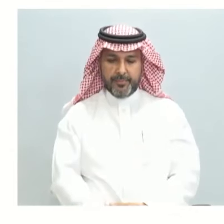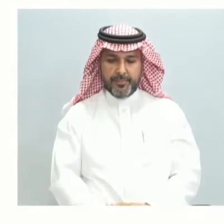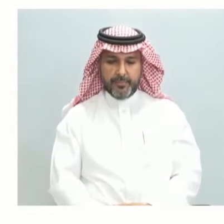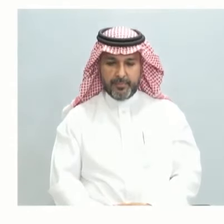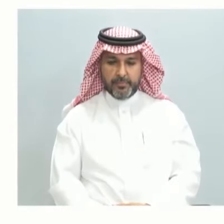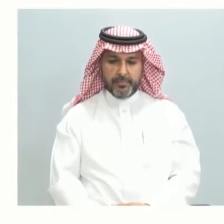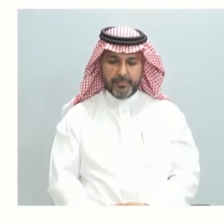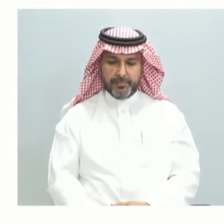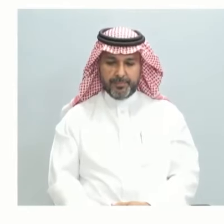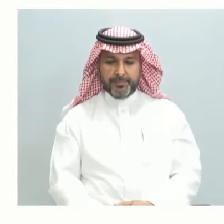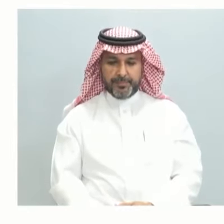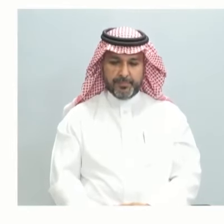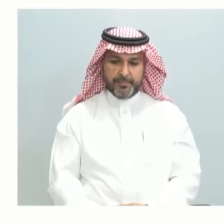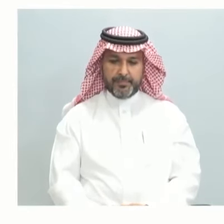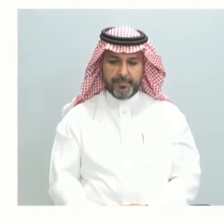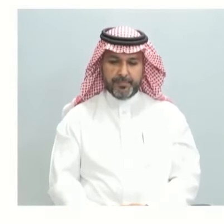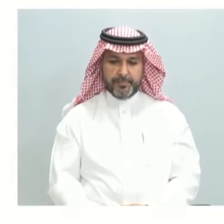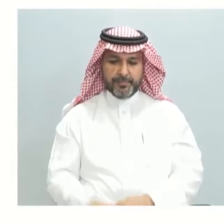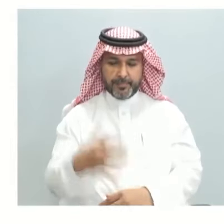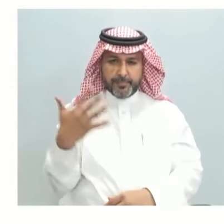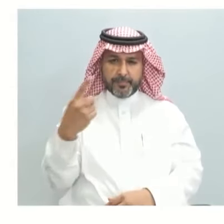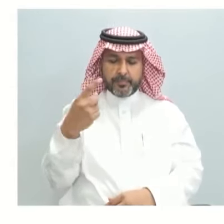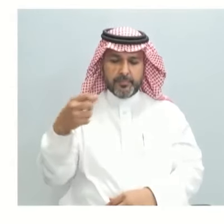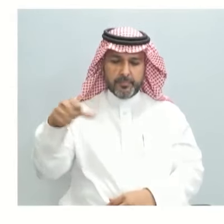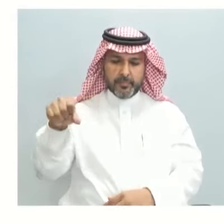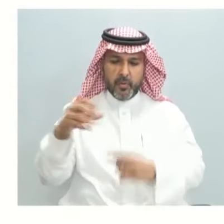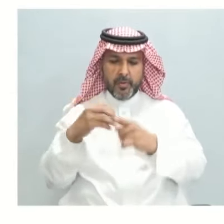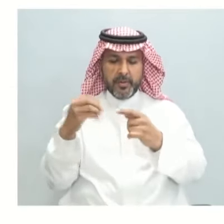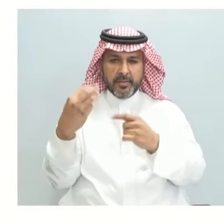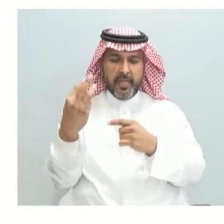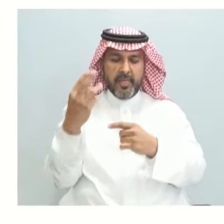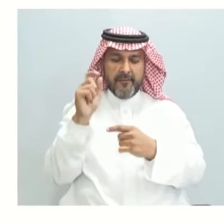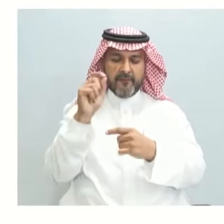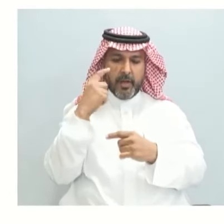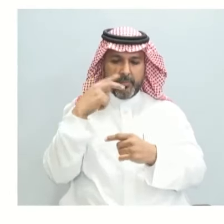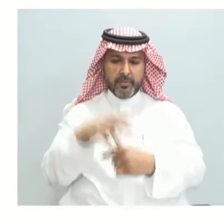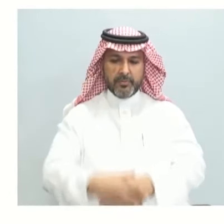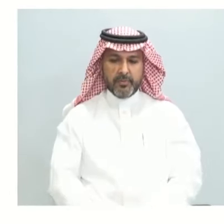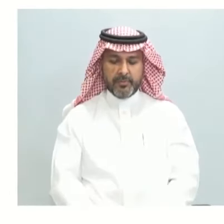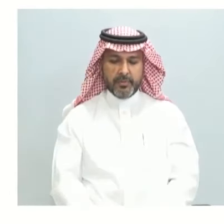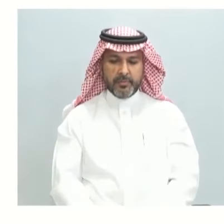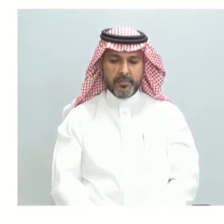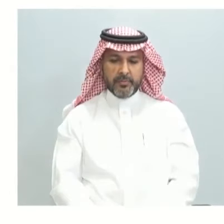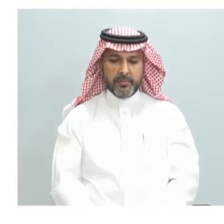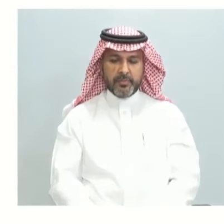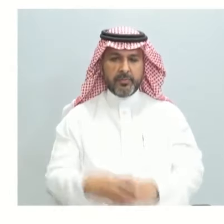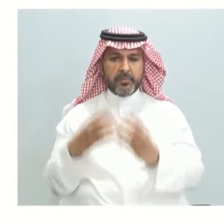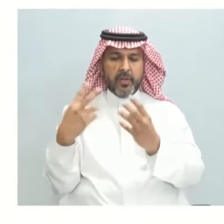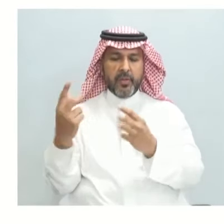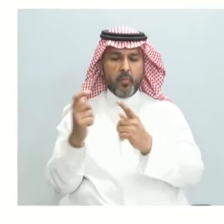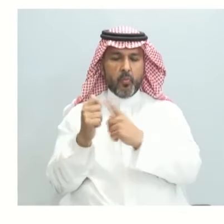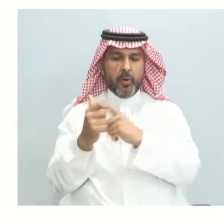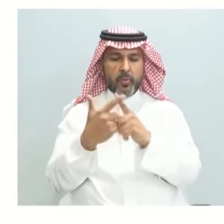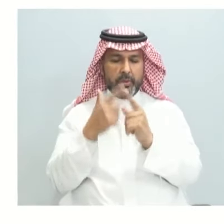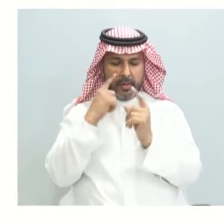التاليه 15 واو ناقص ثلاثه ناقص ثلاثه لديه حدين سنقوم